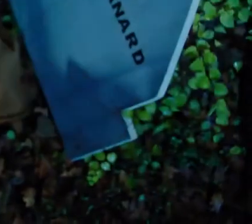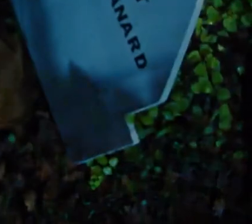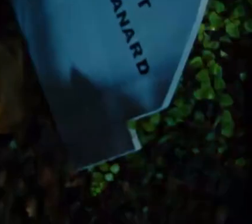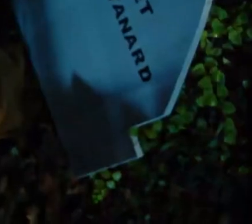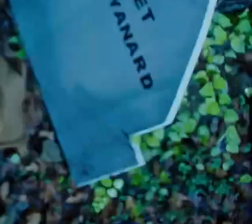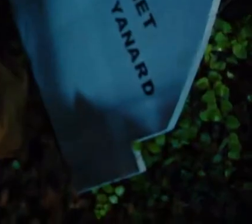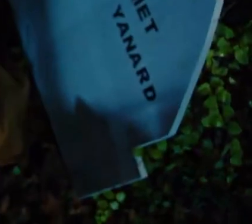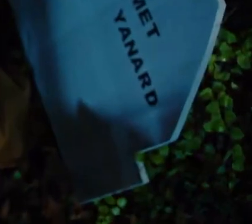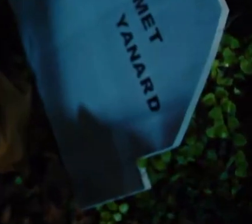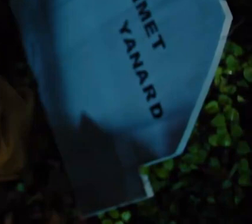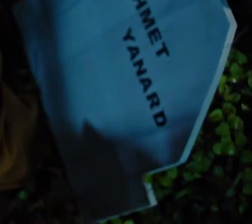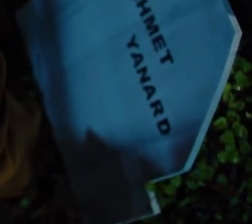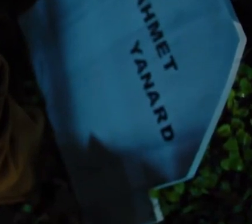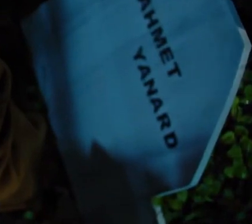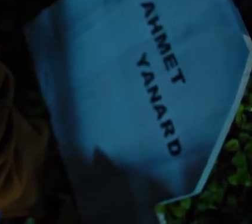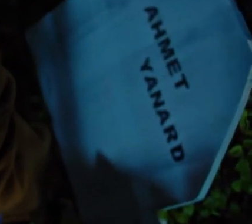korkuyla göğe kaldırdı.